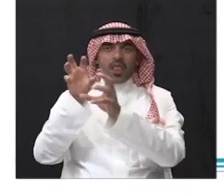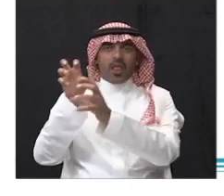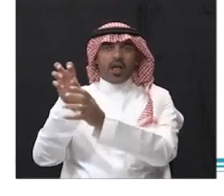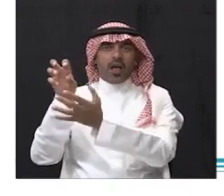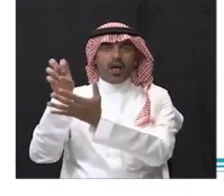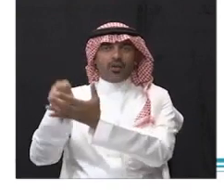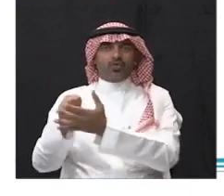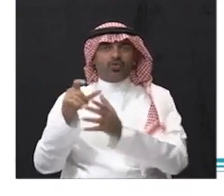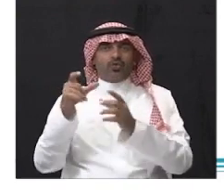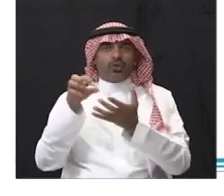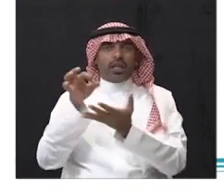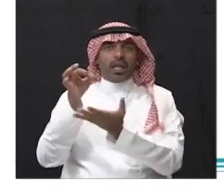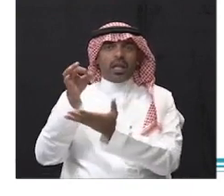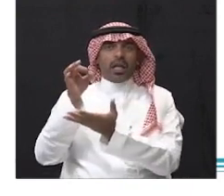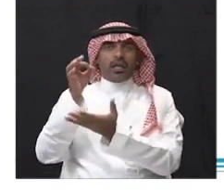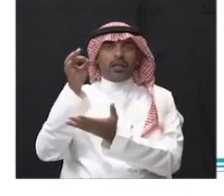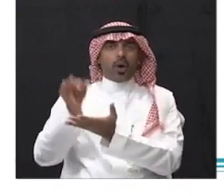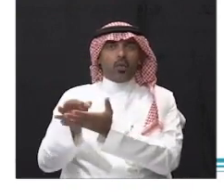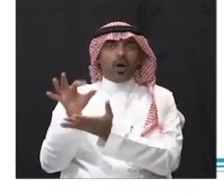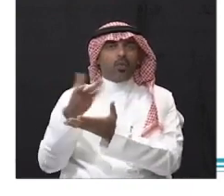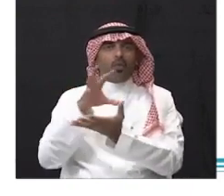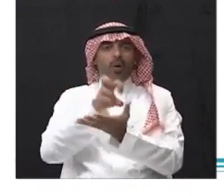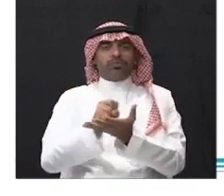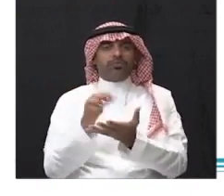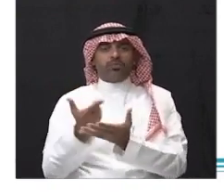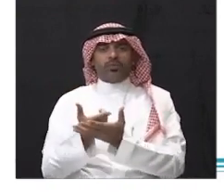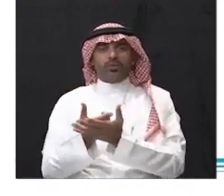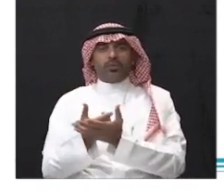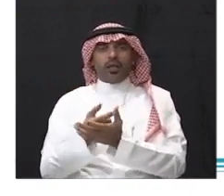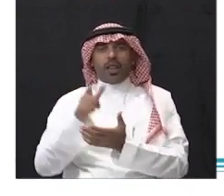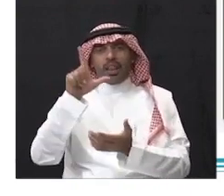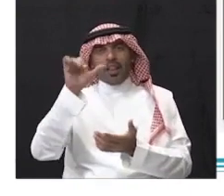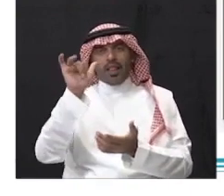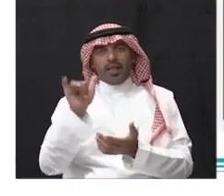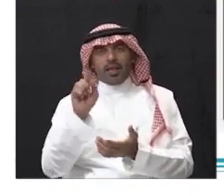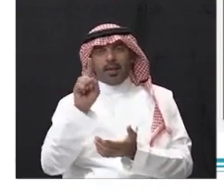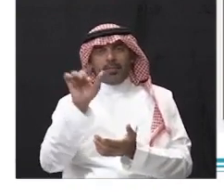ليبيا. من؟ أحسنتم! ليبيا.